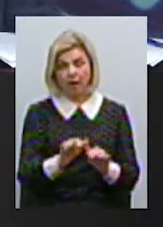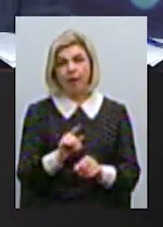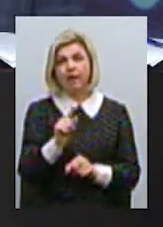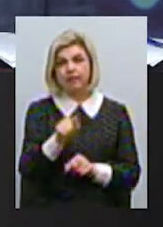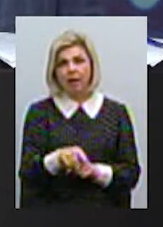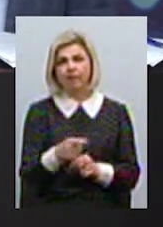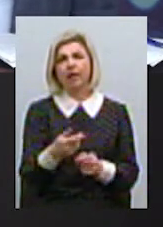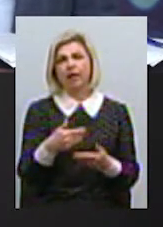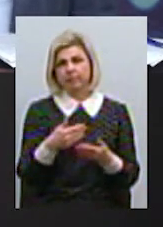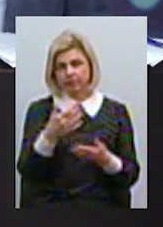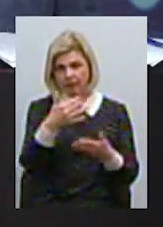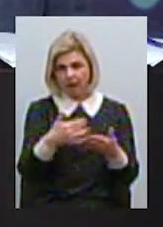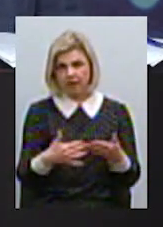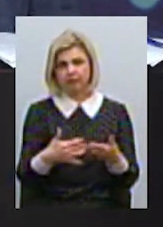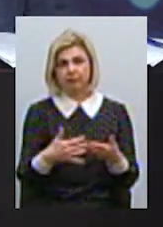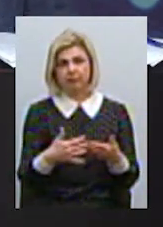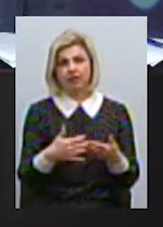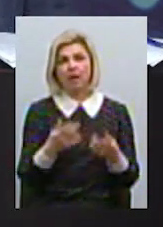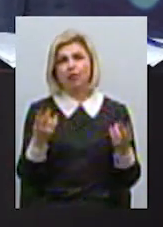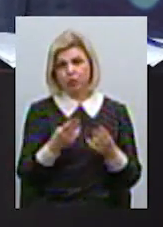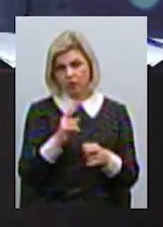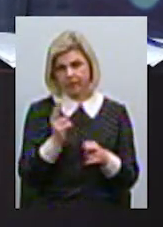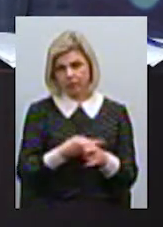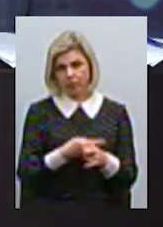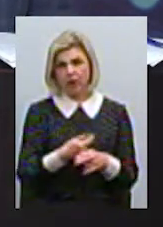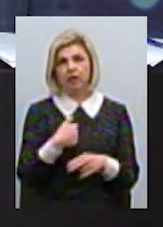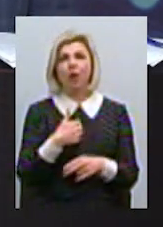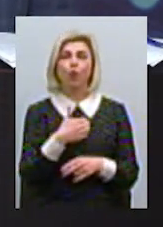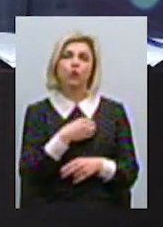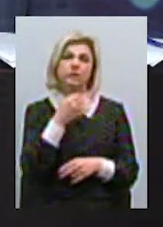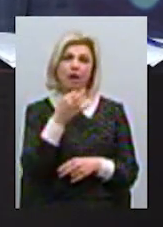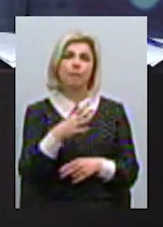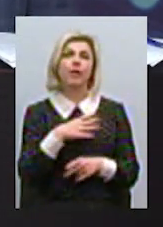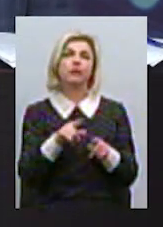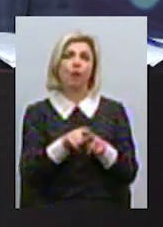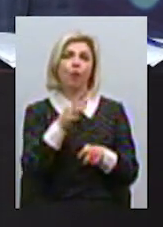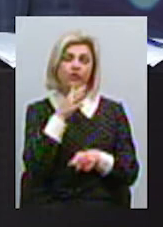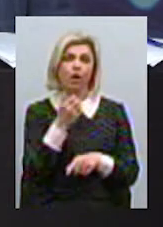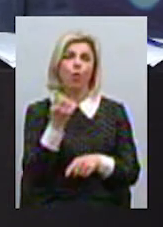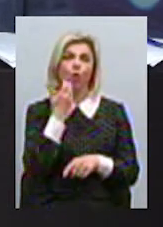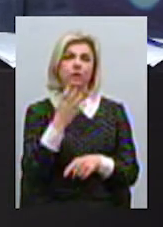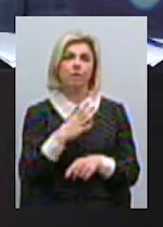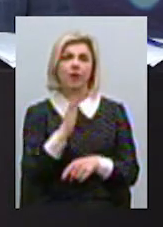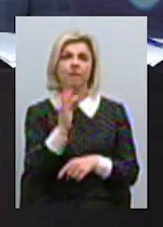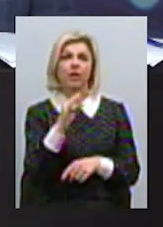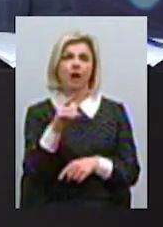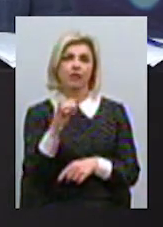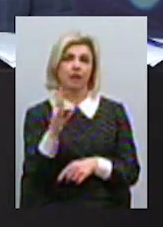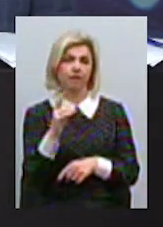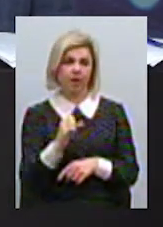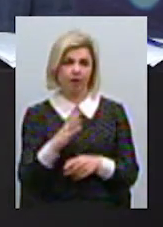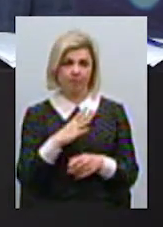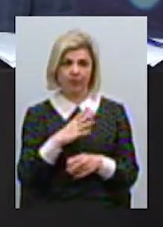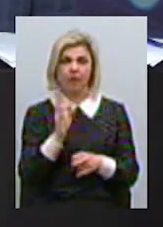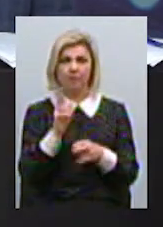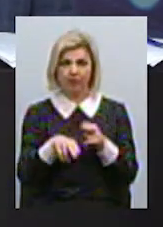ряд ЦНАПів припинили працювати. Я хочу сказати, що у нас припинили, був такий час, коли припинили працювати в Радівський ЦНАП.